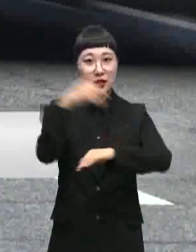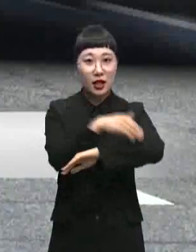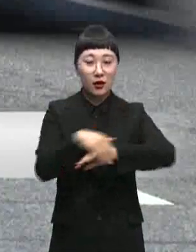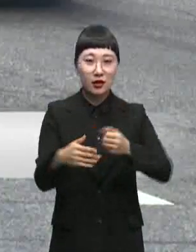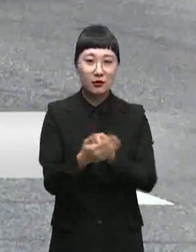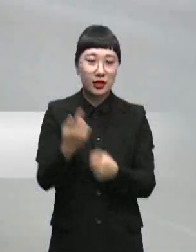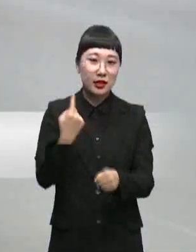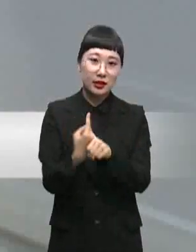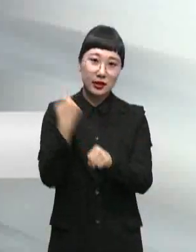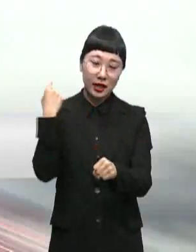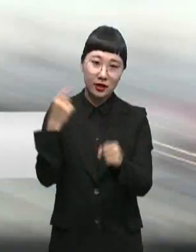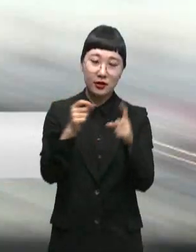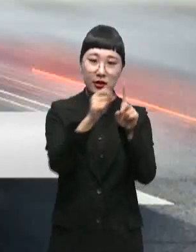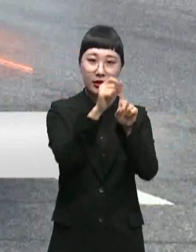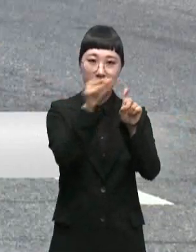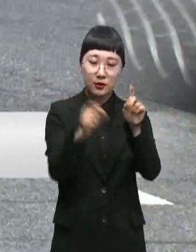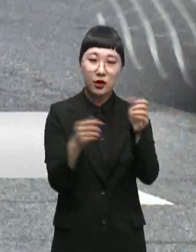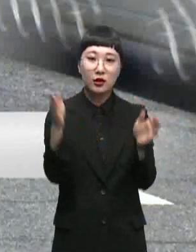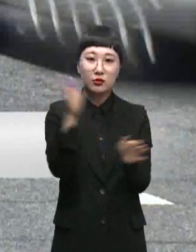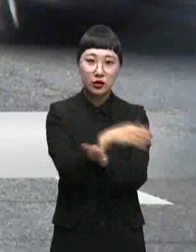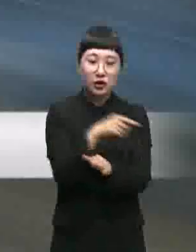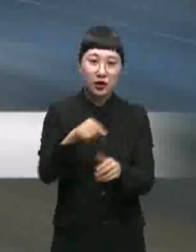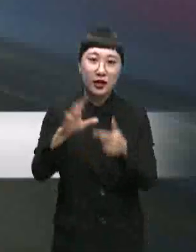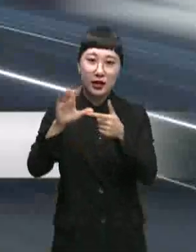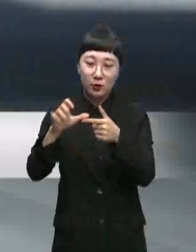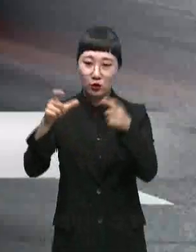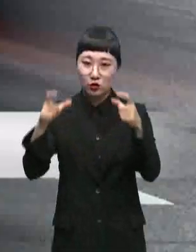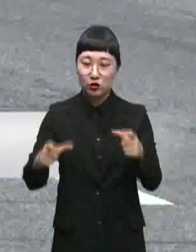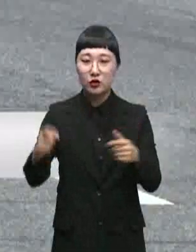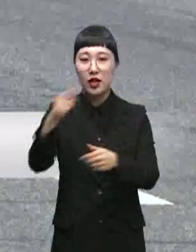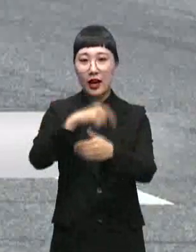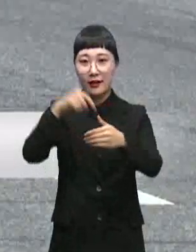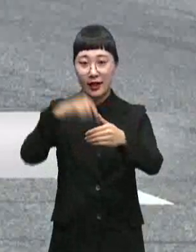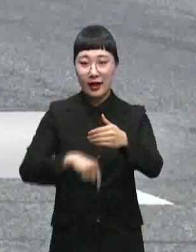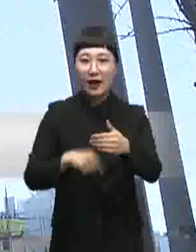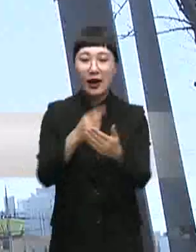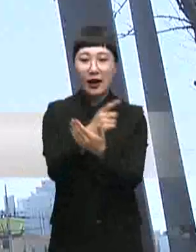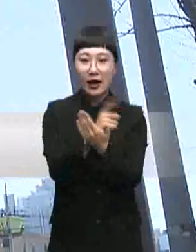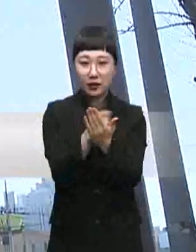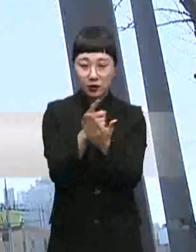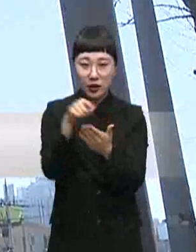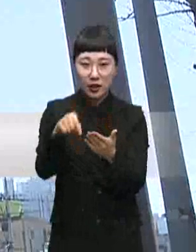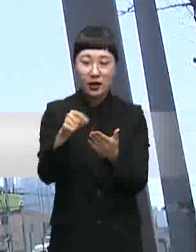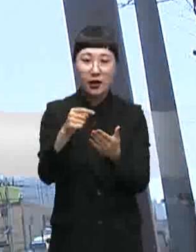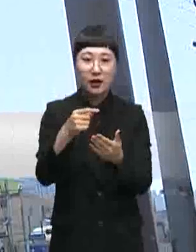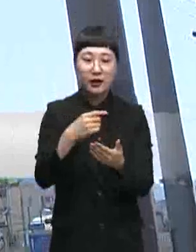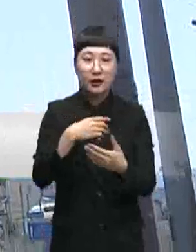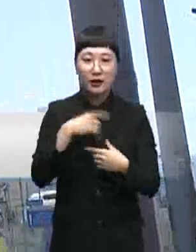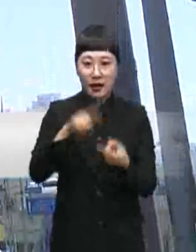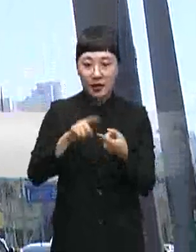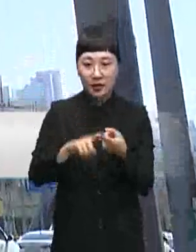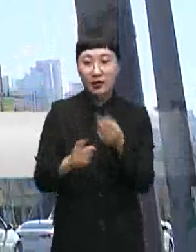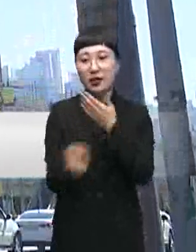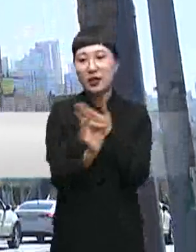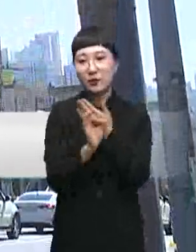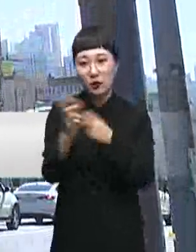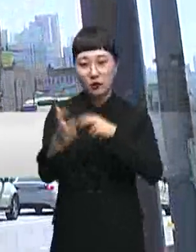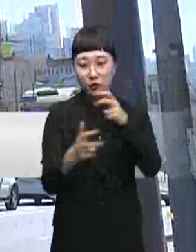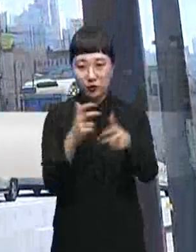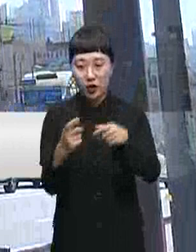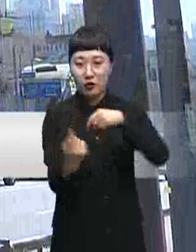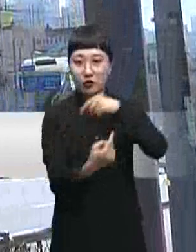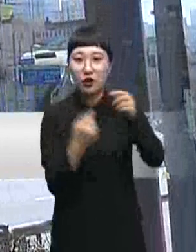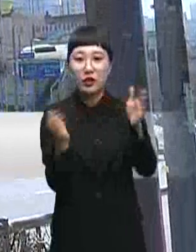지난해 10월부터 상업시설이 밀집한 남동구 일대에서 안전 속도 5030 을 시범 운행 했는데 교통사고